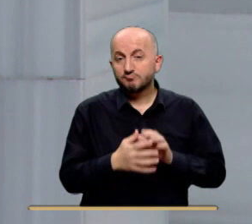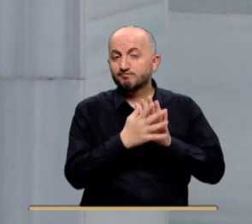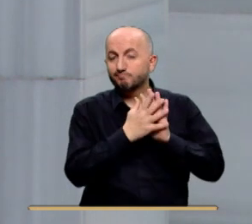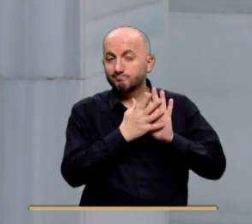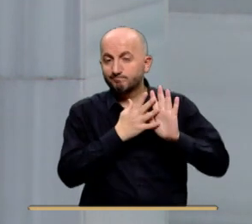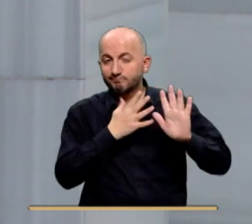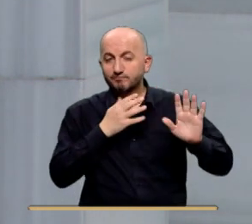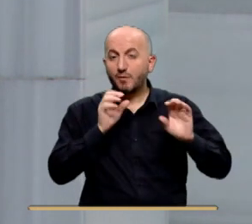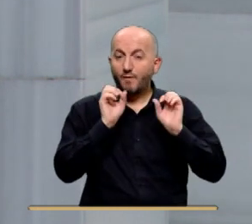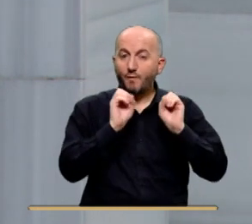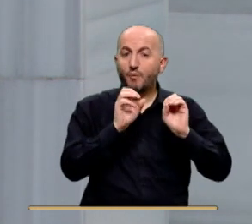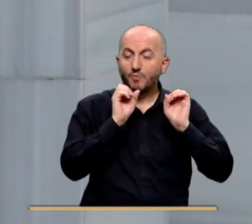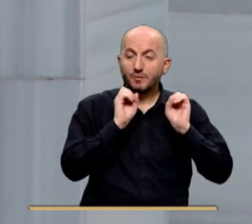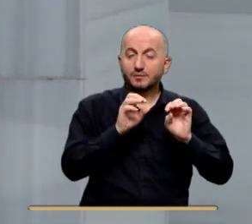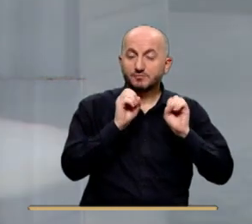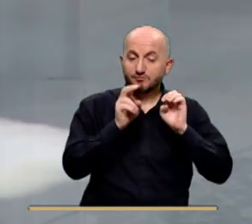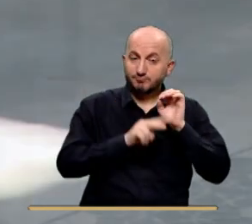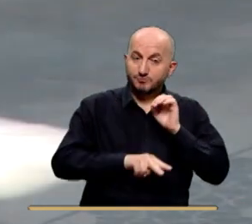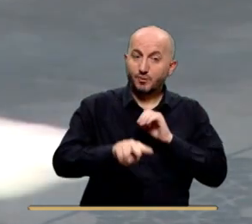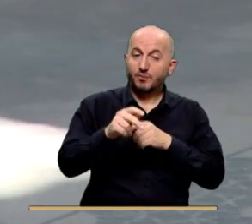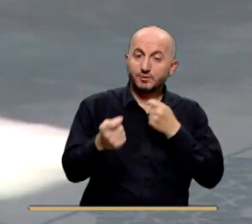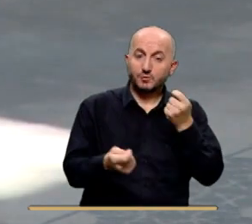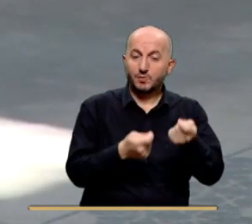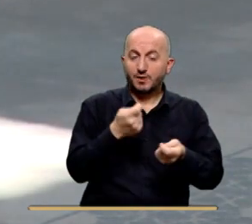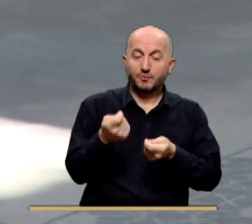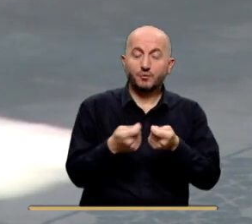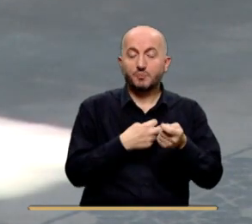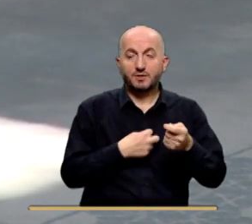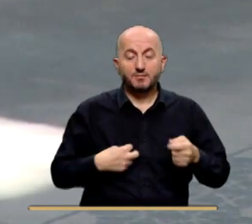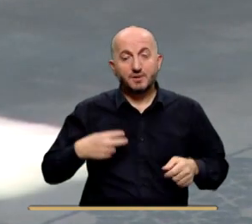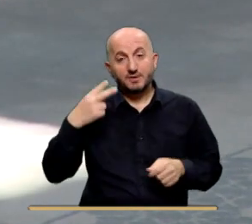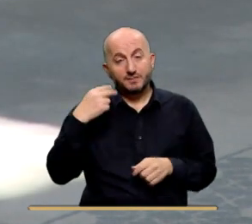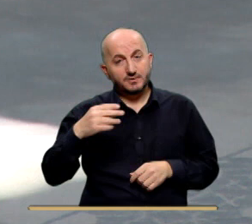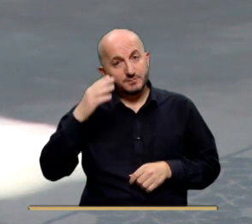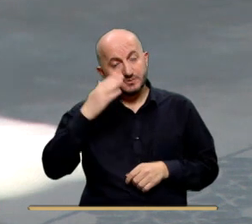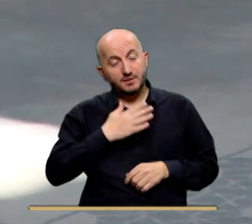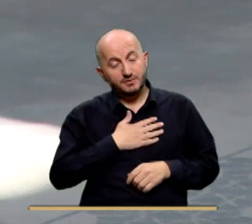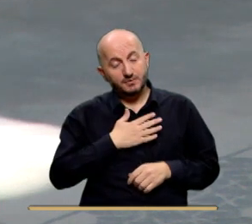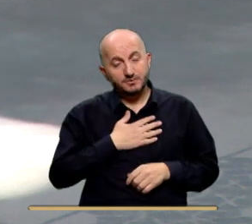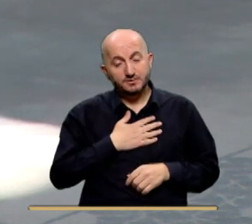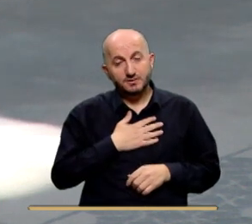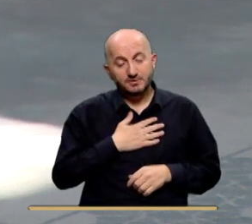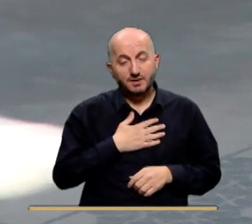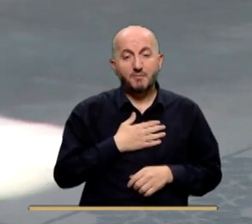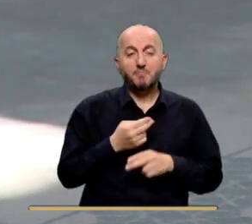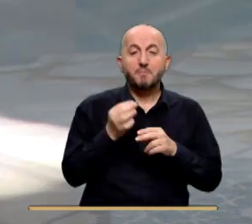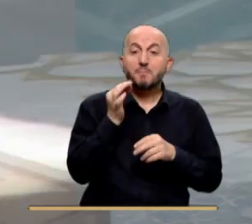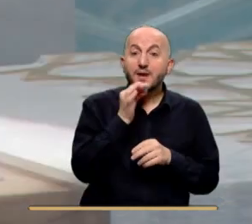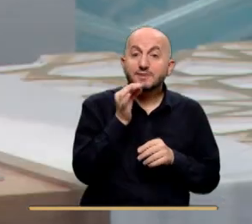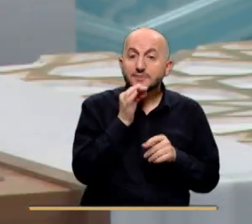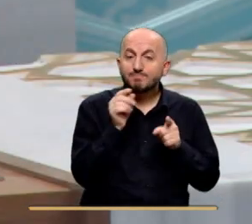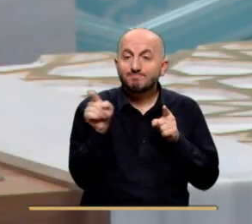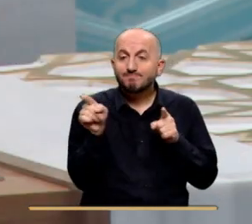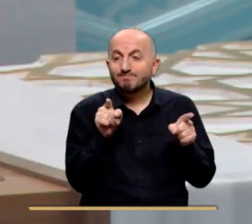sıralayarak öğretme metotlarını kullanıyor. Yine Efendimiz sallallahu aleyhi ve sellem teşbih ve benzetme